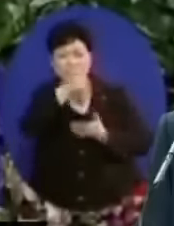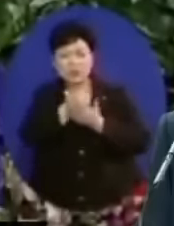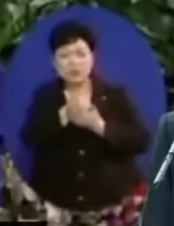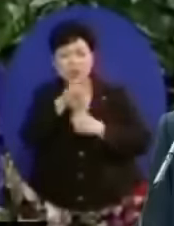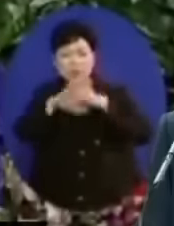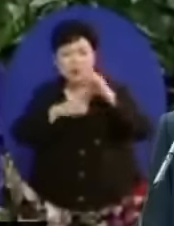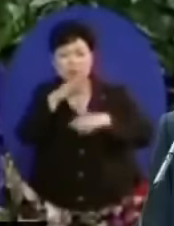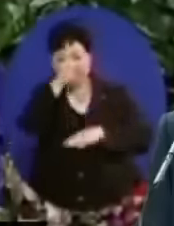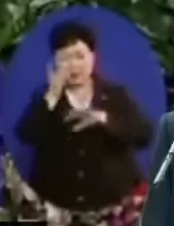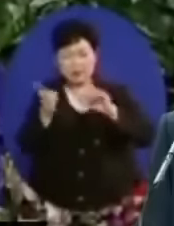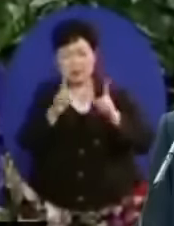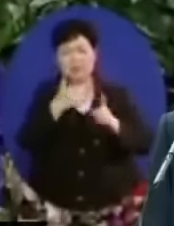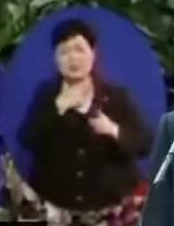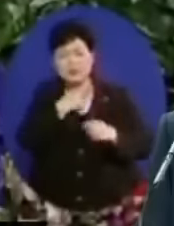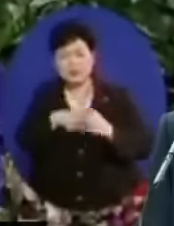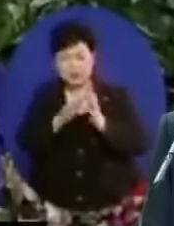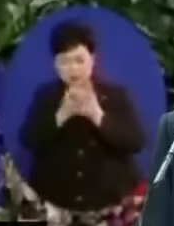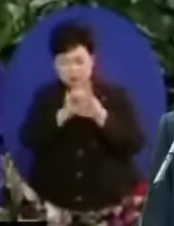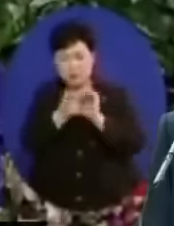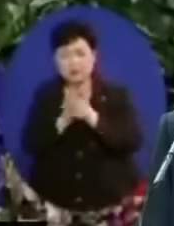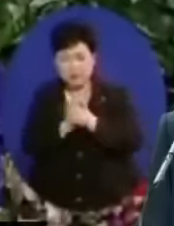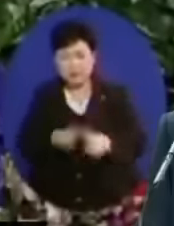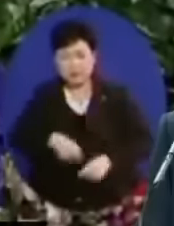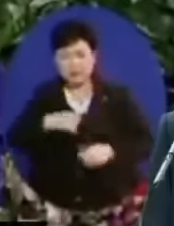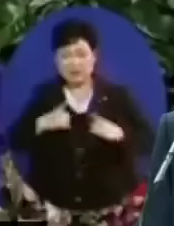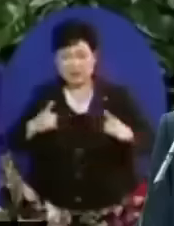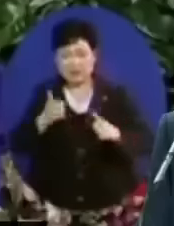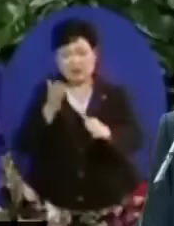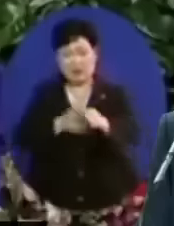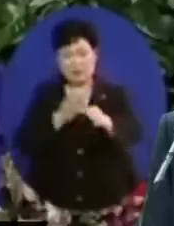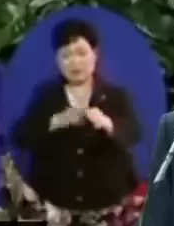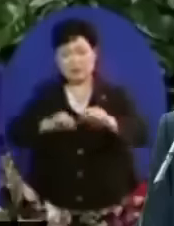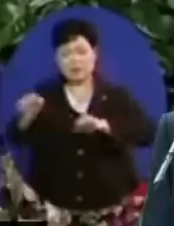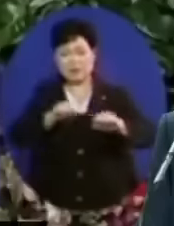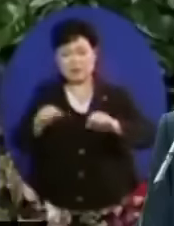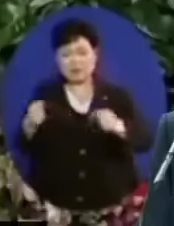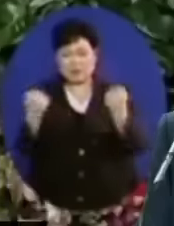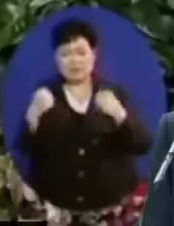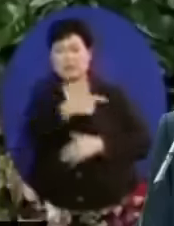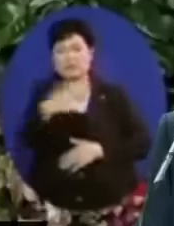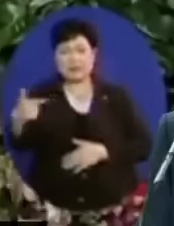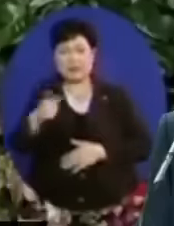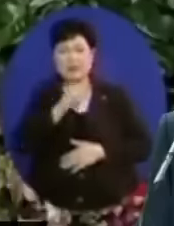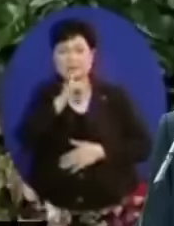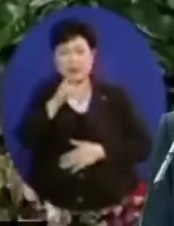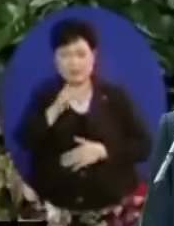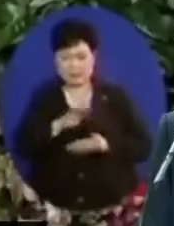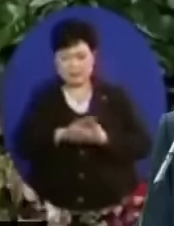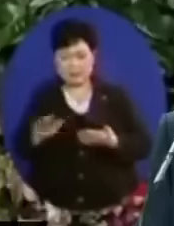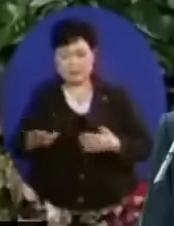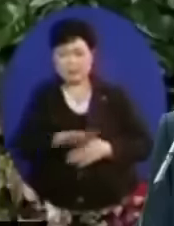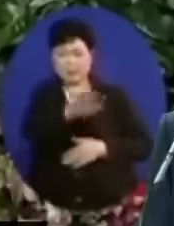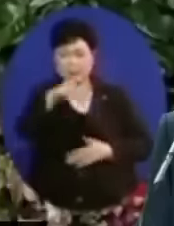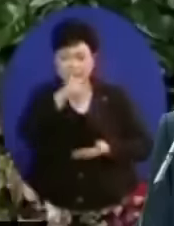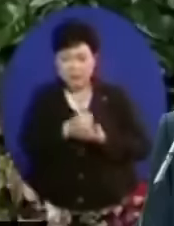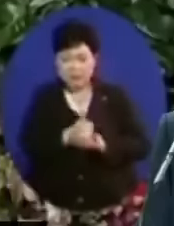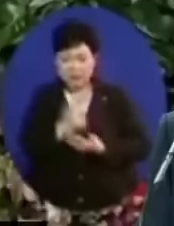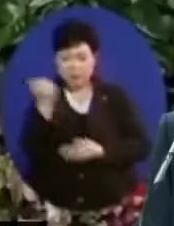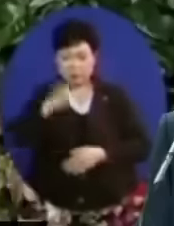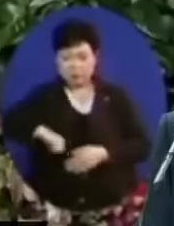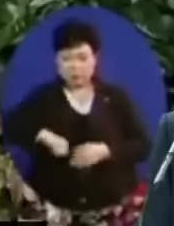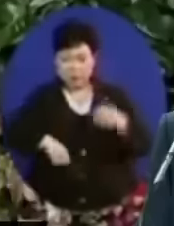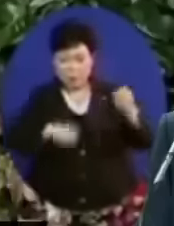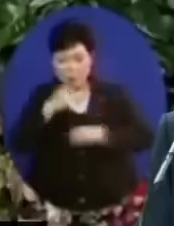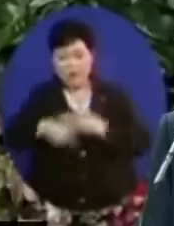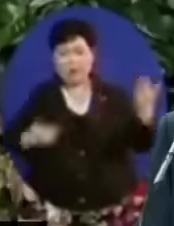병이 낫기를 위하여 서로 기도하라. 의인의 강구는 역사하는 힘이 크미니라. 그, 고 말씀했습니다. 우리가 죄와 불순종을 회개할